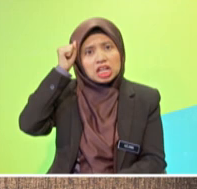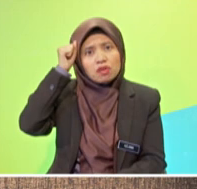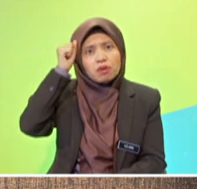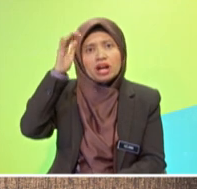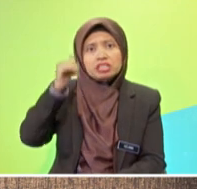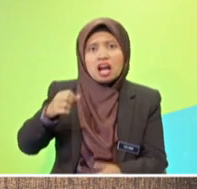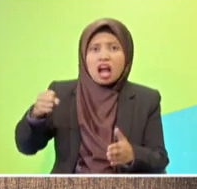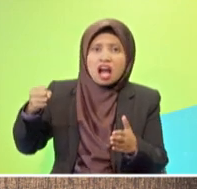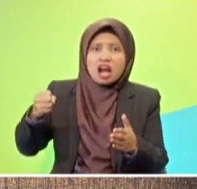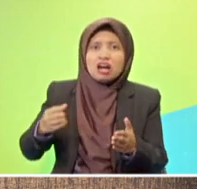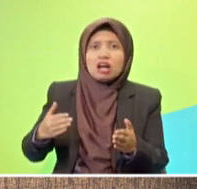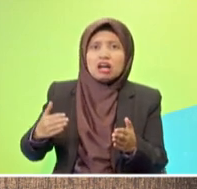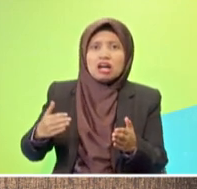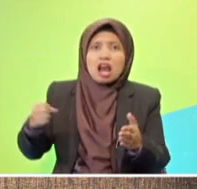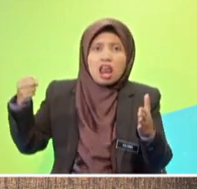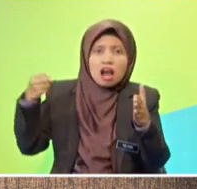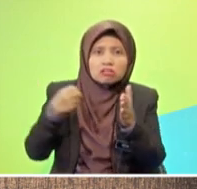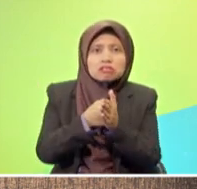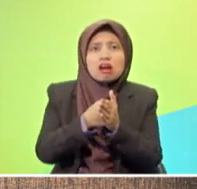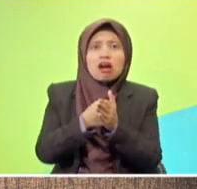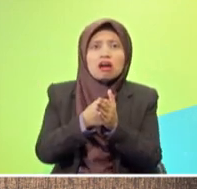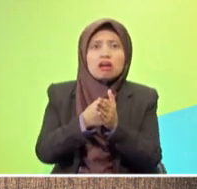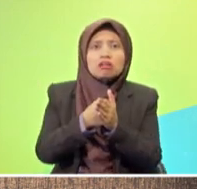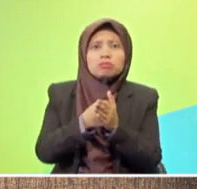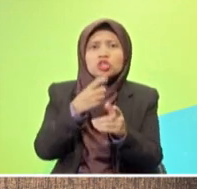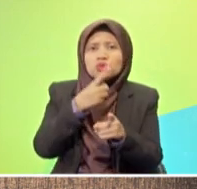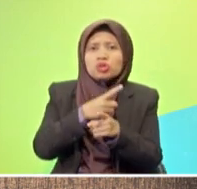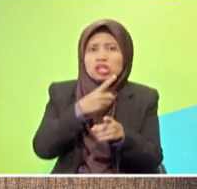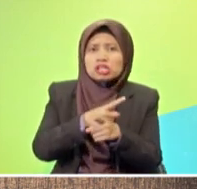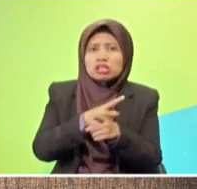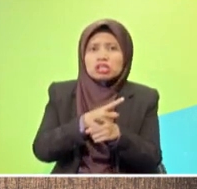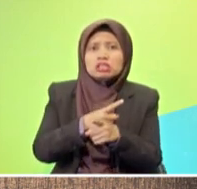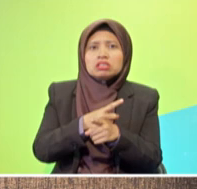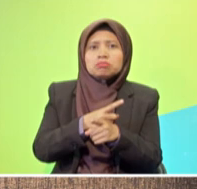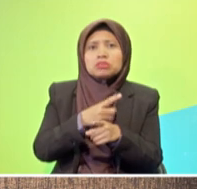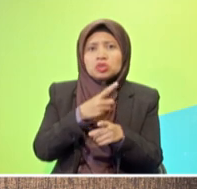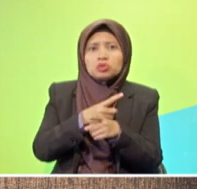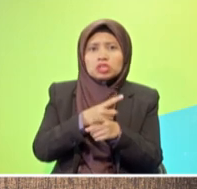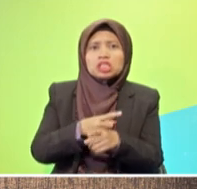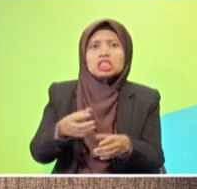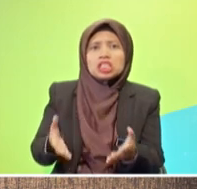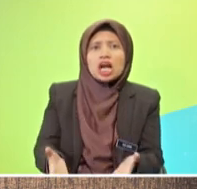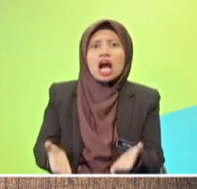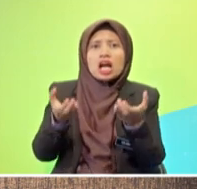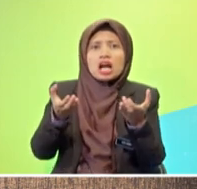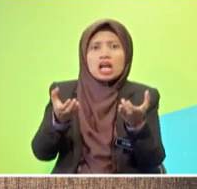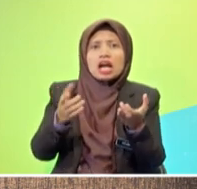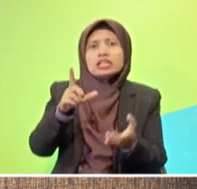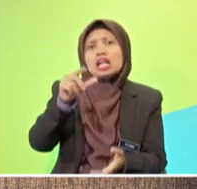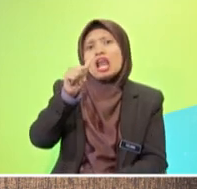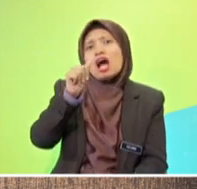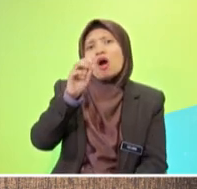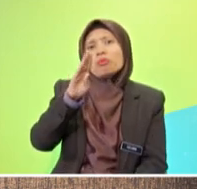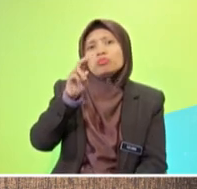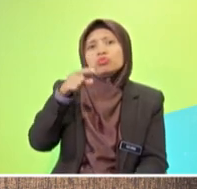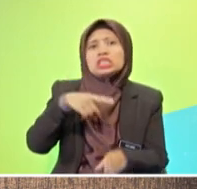melanggar saya nampak adanya mata kepala saya NC Jawa yang mengangkat Labuan yang kemarin di atas